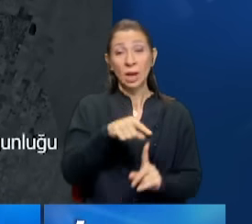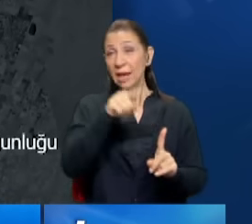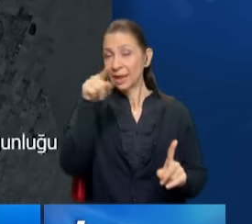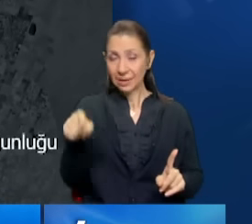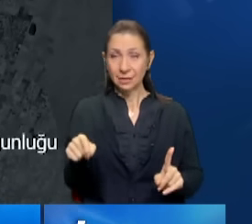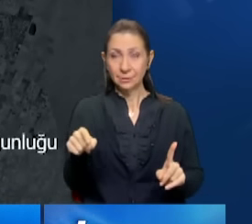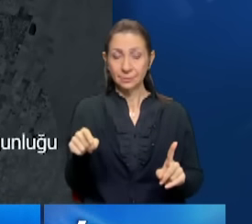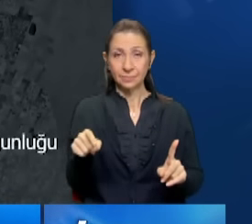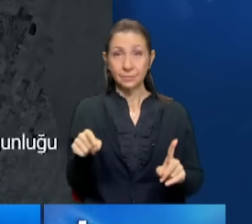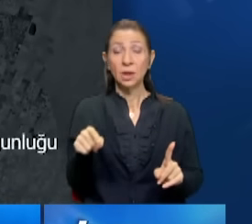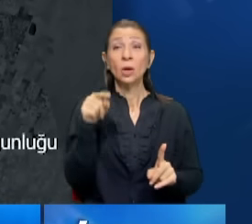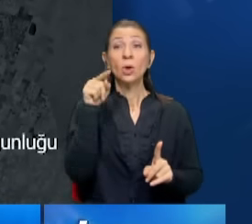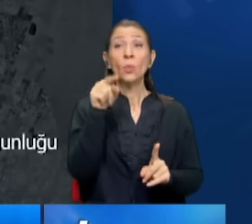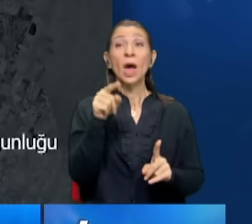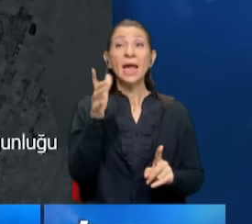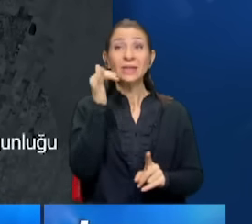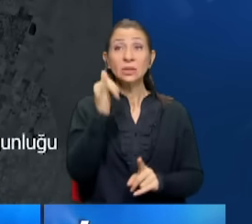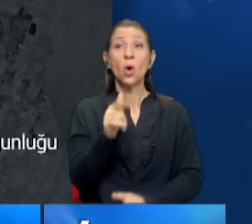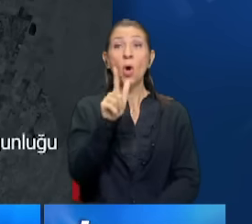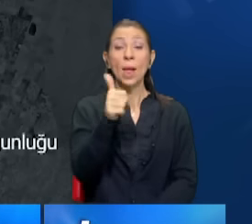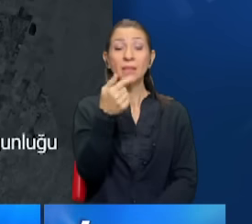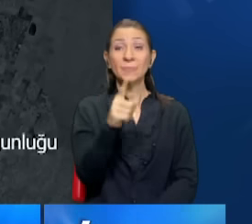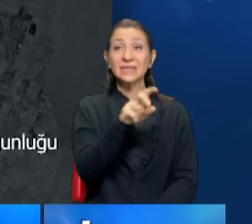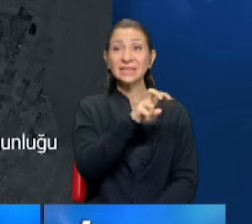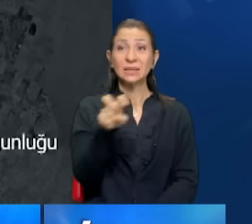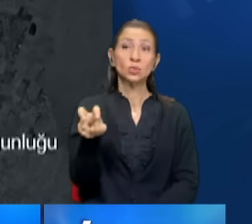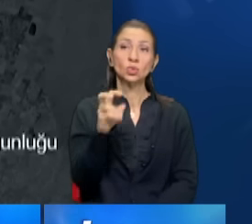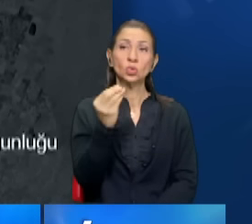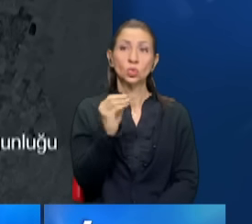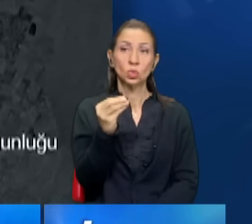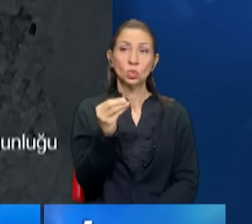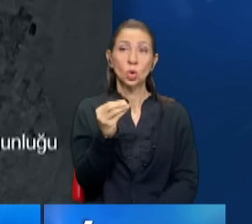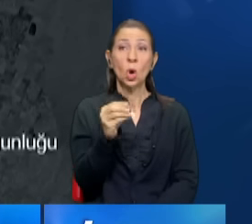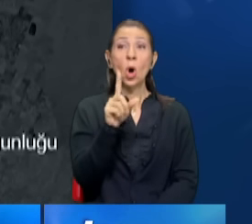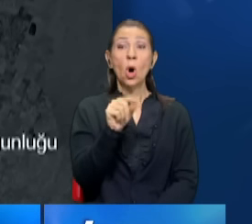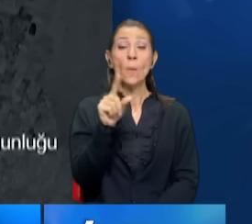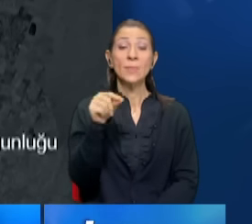kadar. Bunların en az 16.800'ü çocuk.